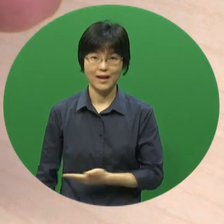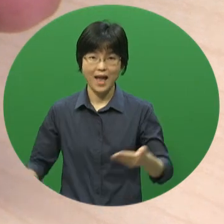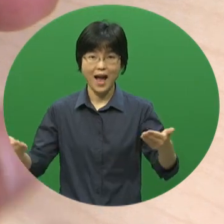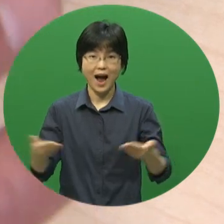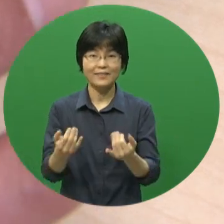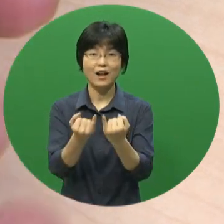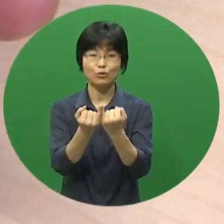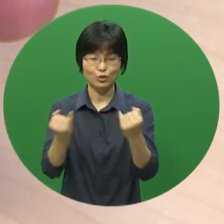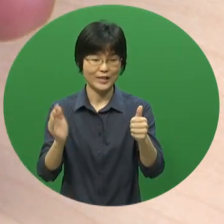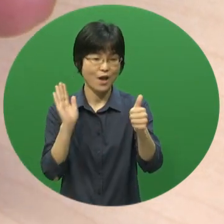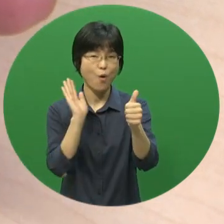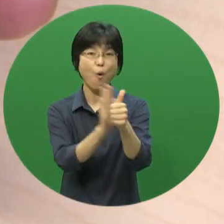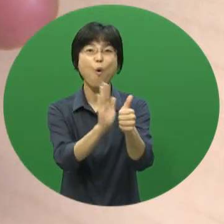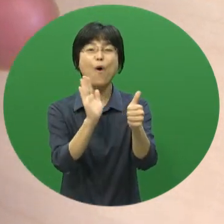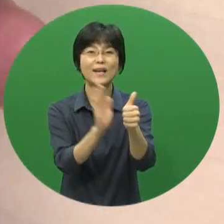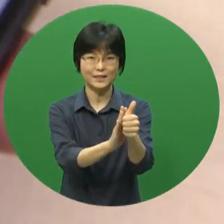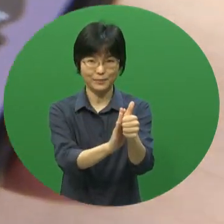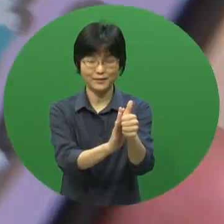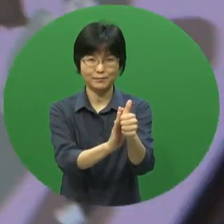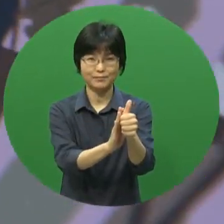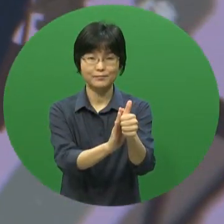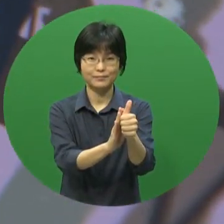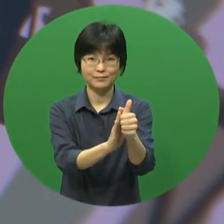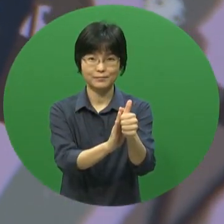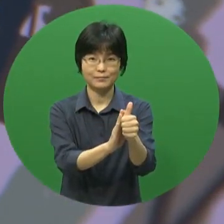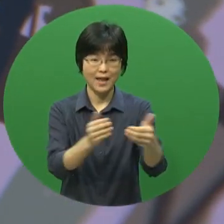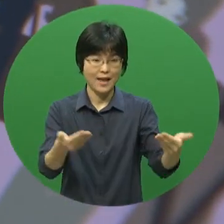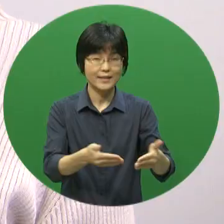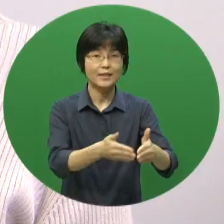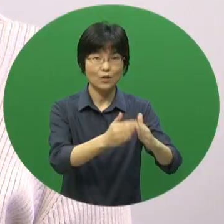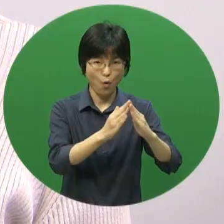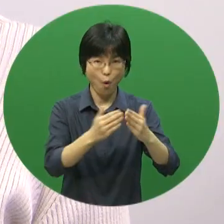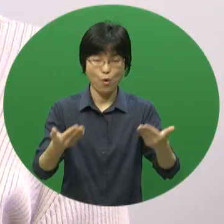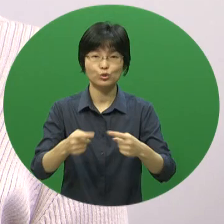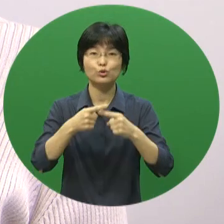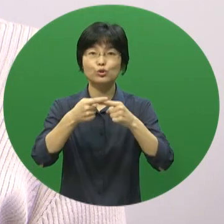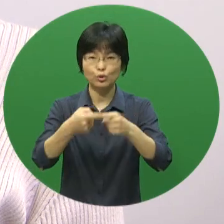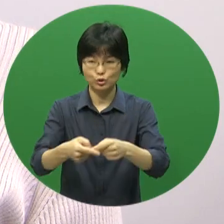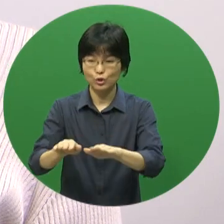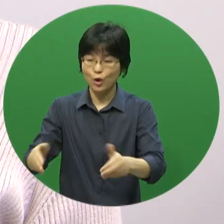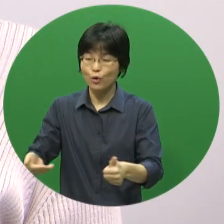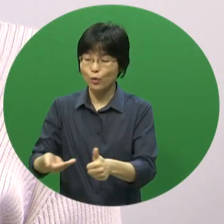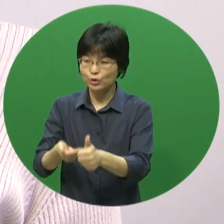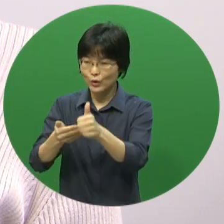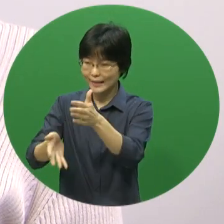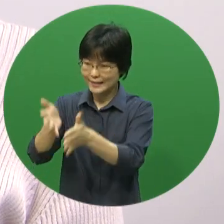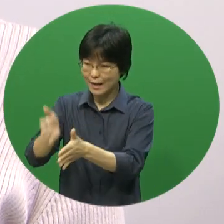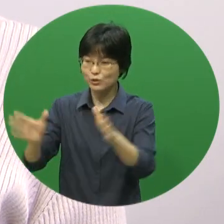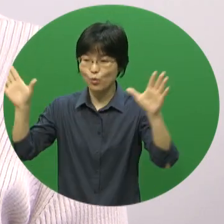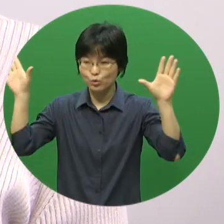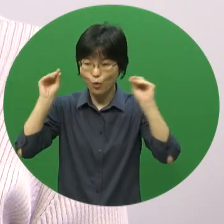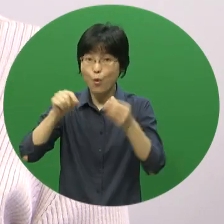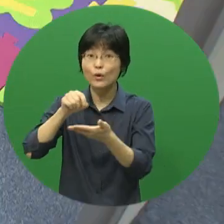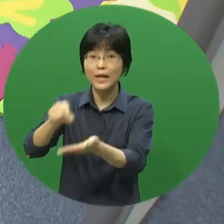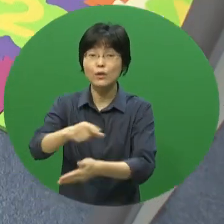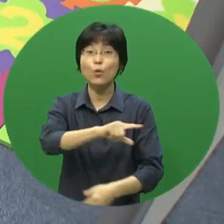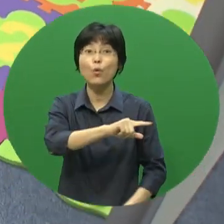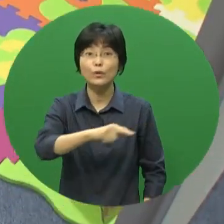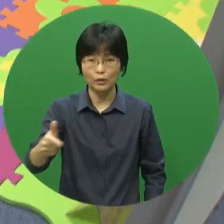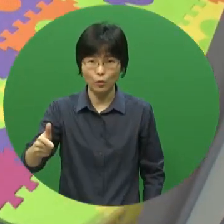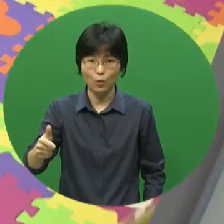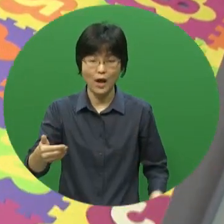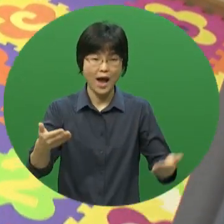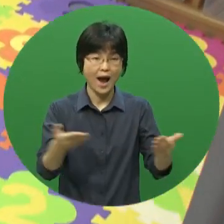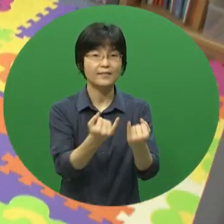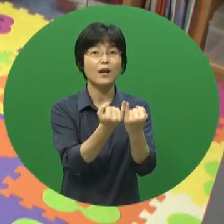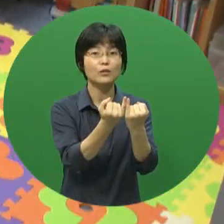。ズバリ、女性の働くを応援します。 起業支援だけでなく、就職支援、保育サービスの情